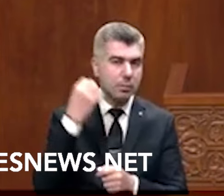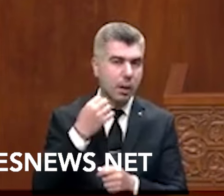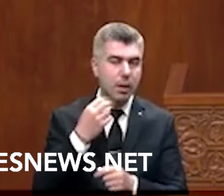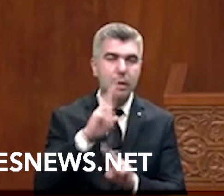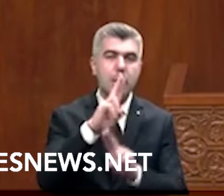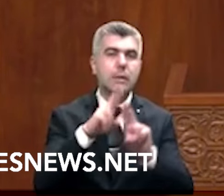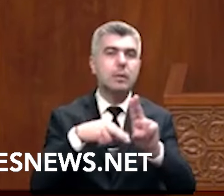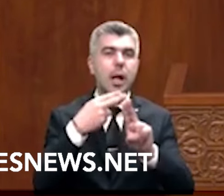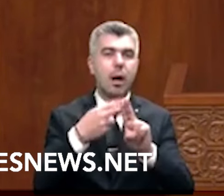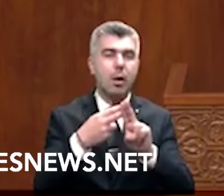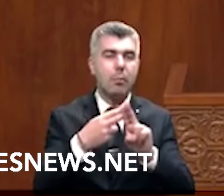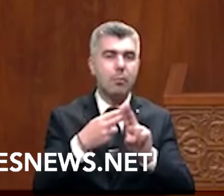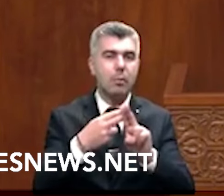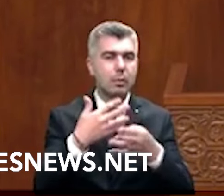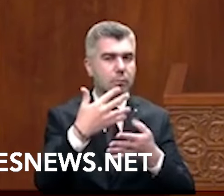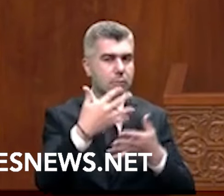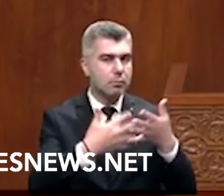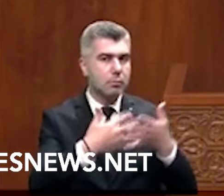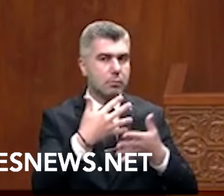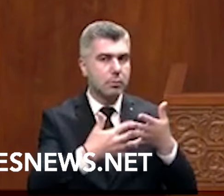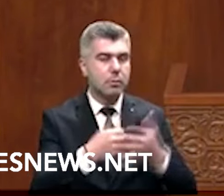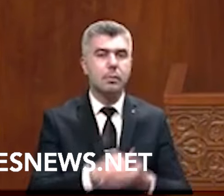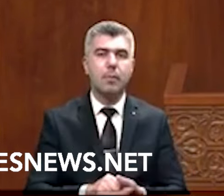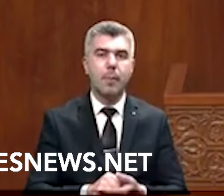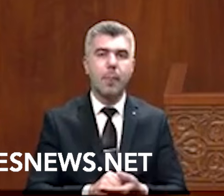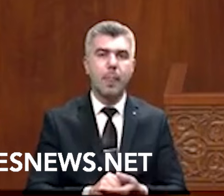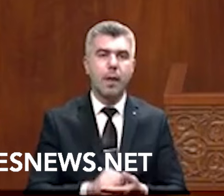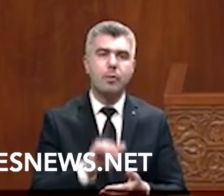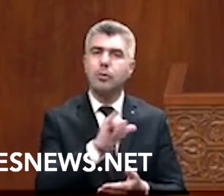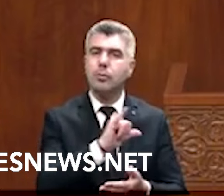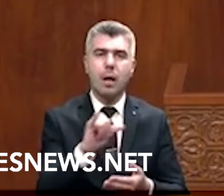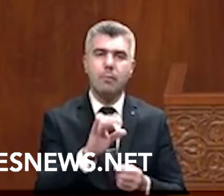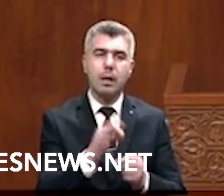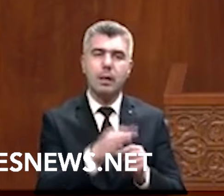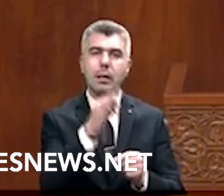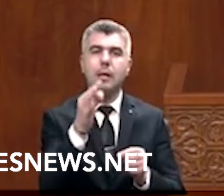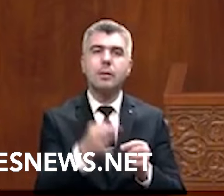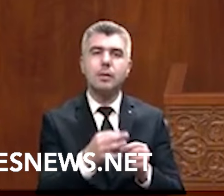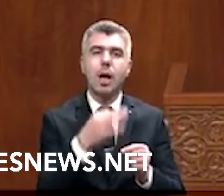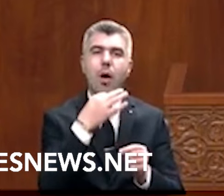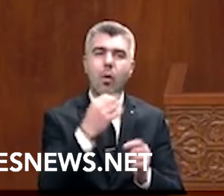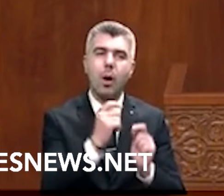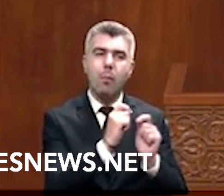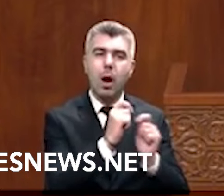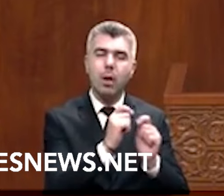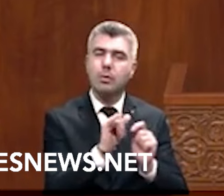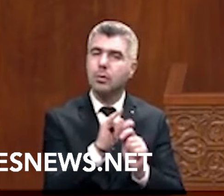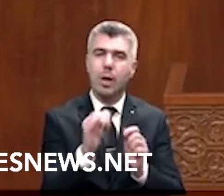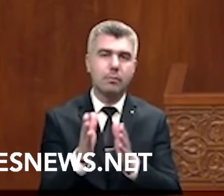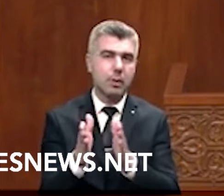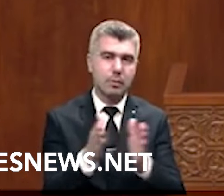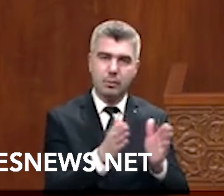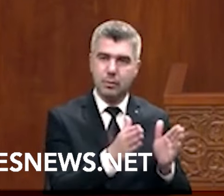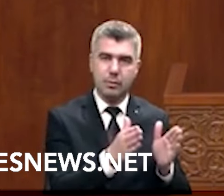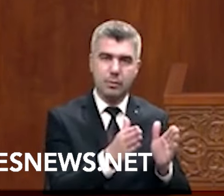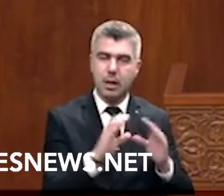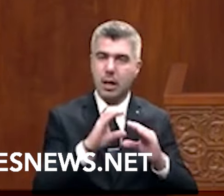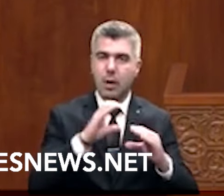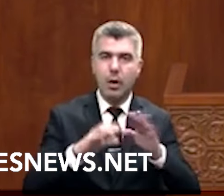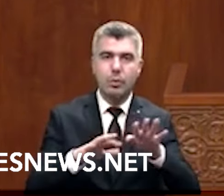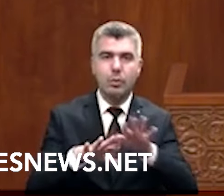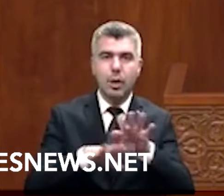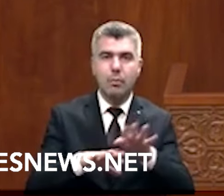جوابكم المدقق والذي يعفينا من التطرق الى نتائج ومخرجات الحوار الاجتماعي اذ لا يسعنا